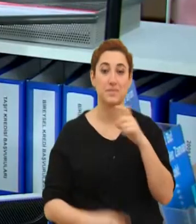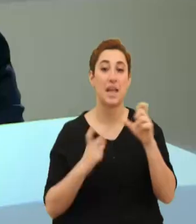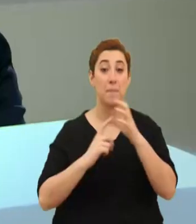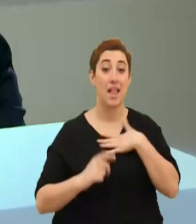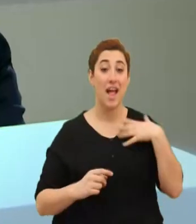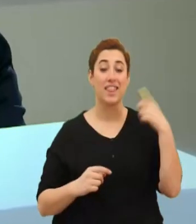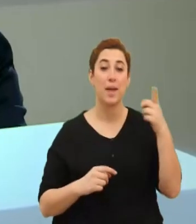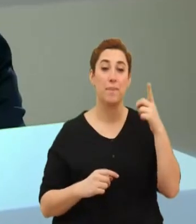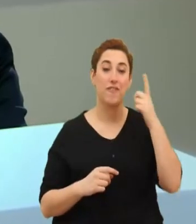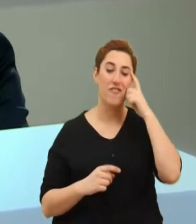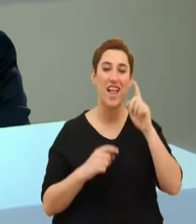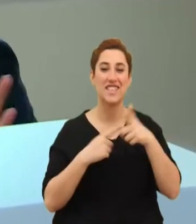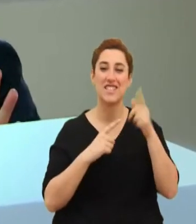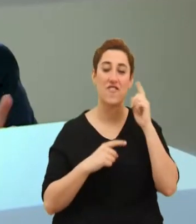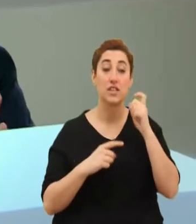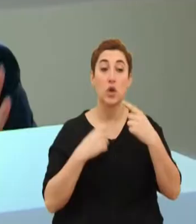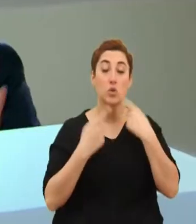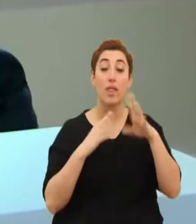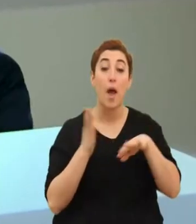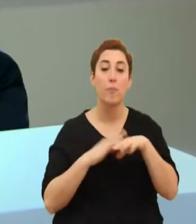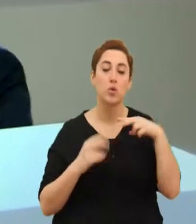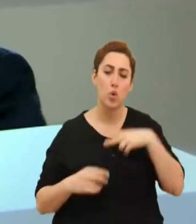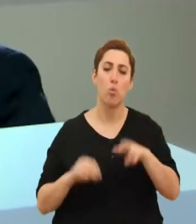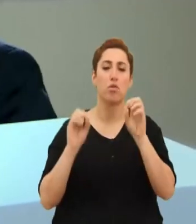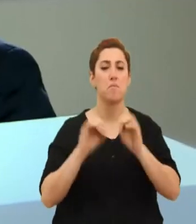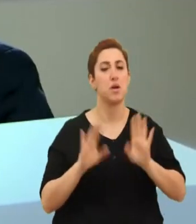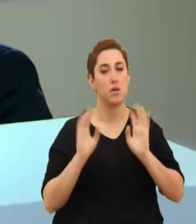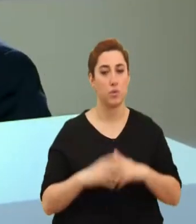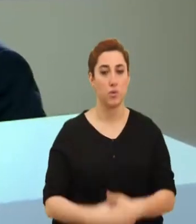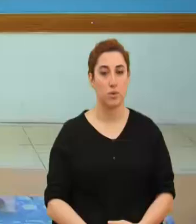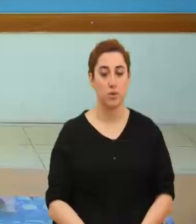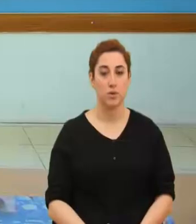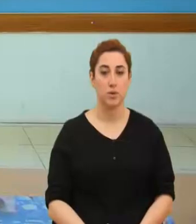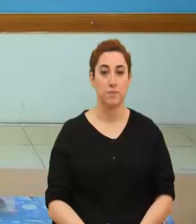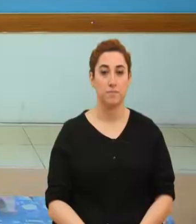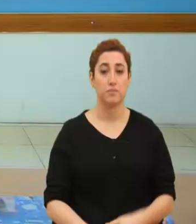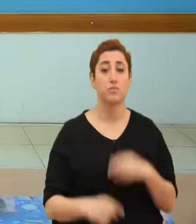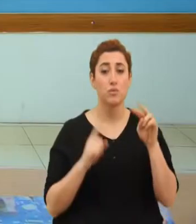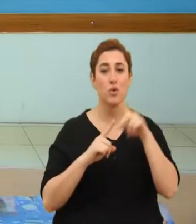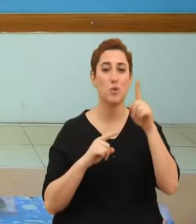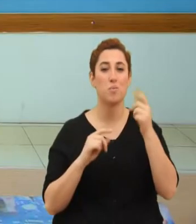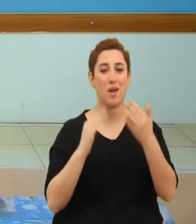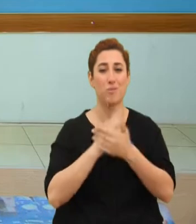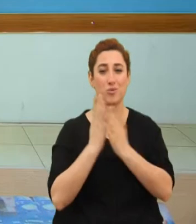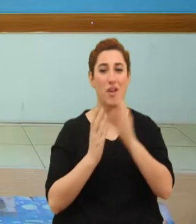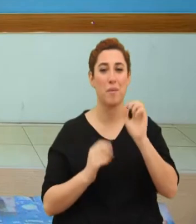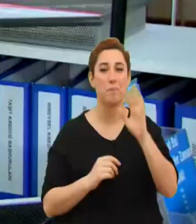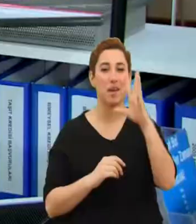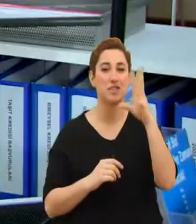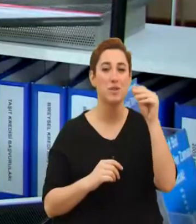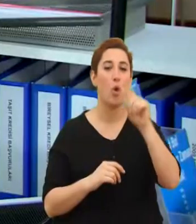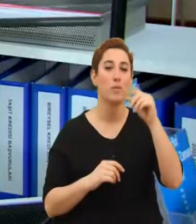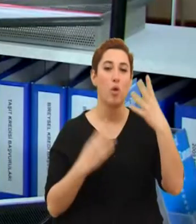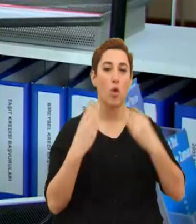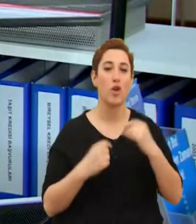Serpil annemin felsefesine sığınıyoruz. Ne yapıyoruz? Akışına bırakıyoruz. Nurhan, şu parayı bozar mısın 5'lik 10'luk